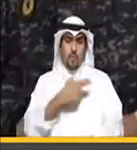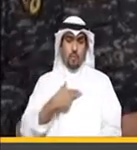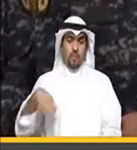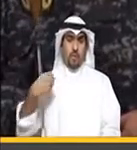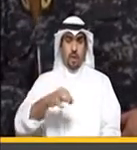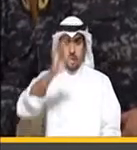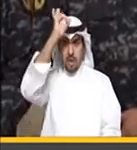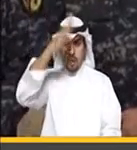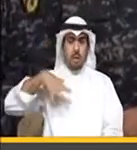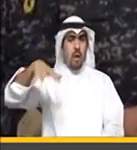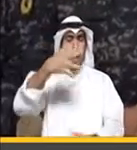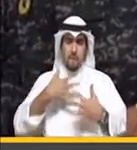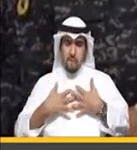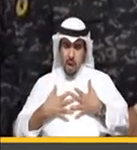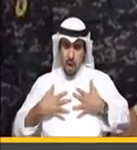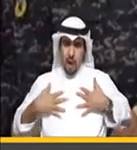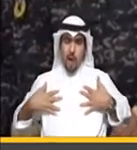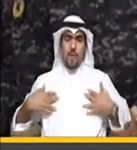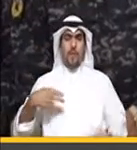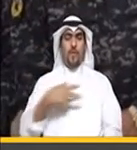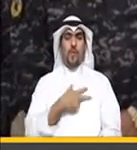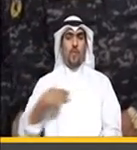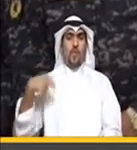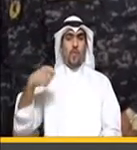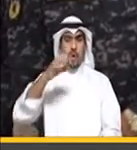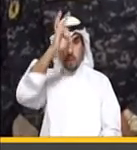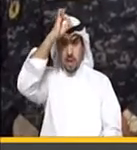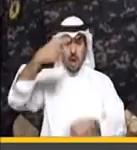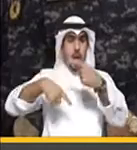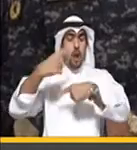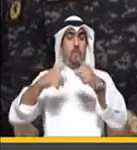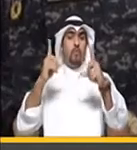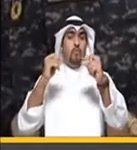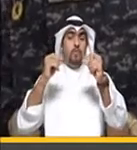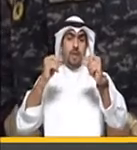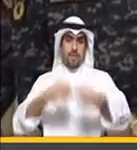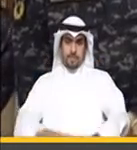ما يسعدنا أن وزارة الداخلية دائما إن شاء الله متفوقة برجالها.